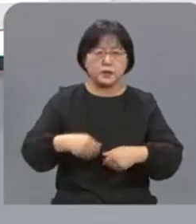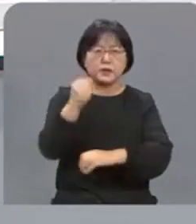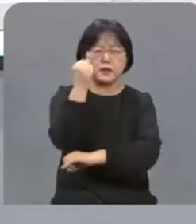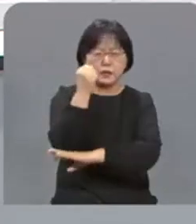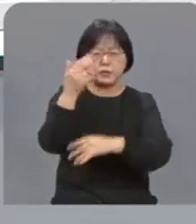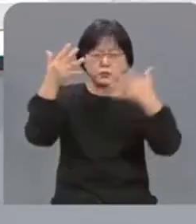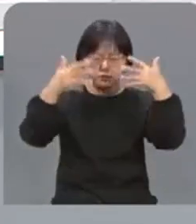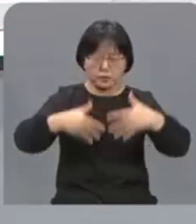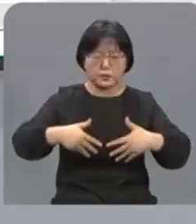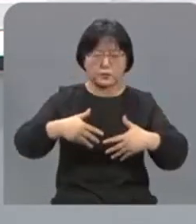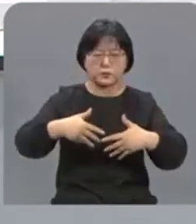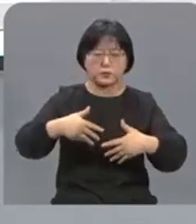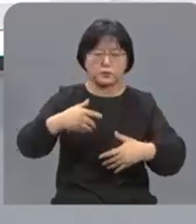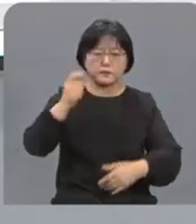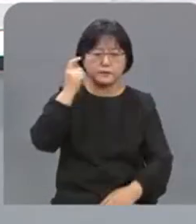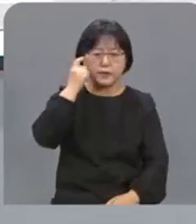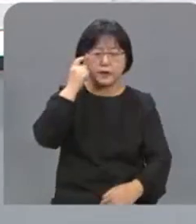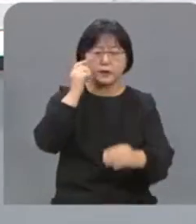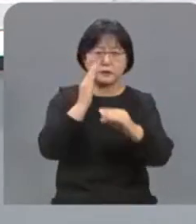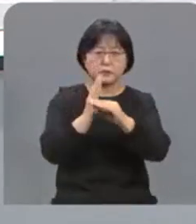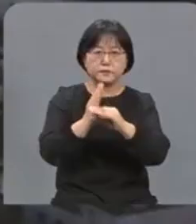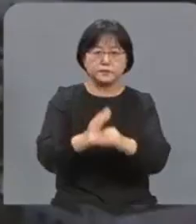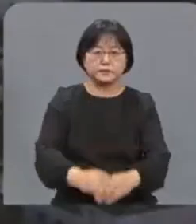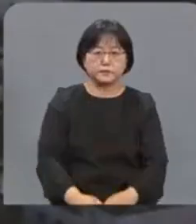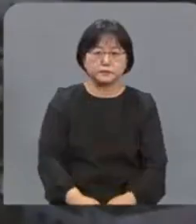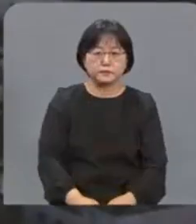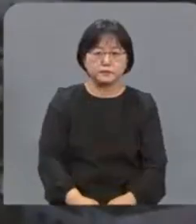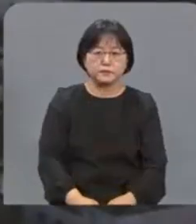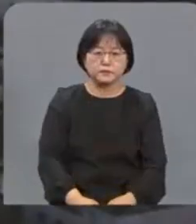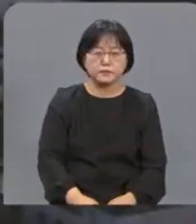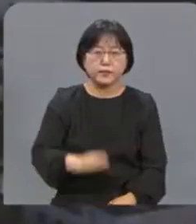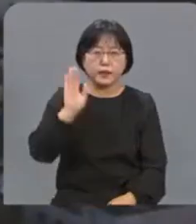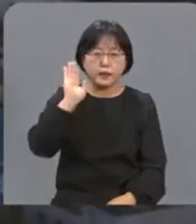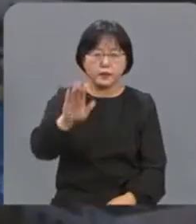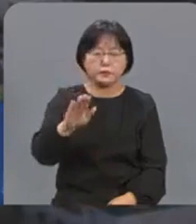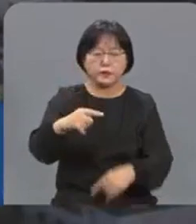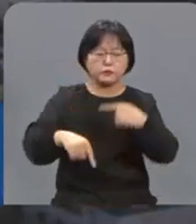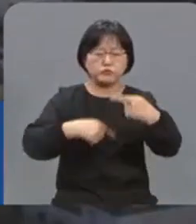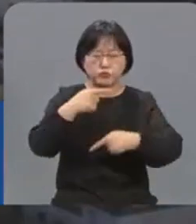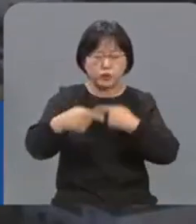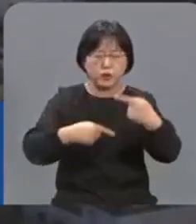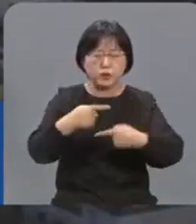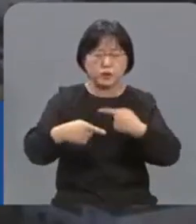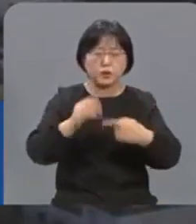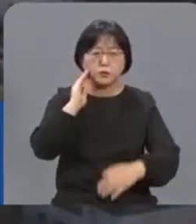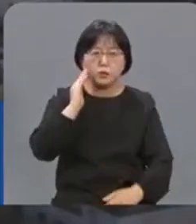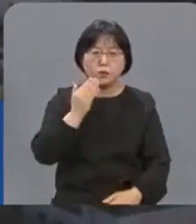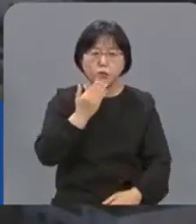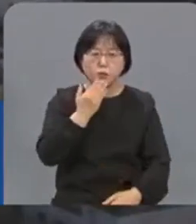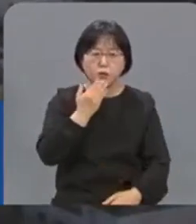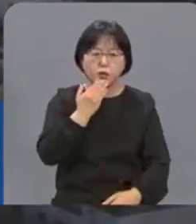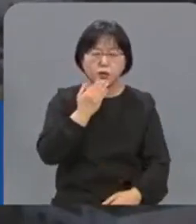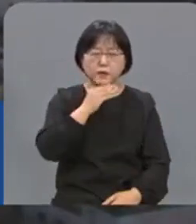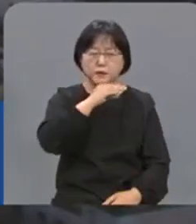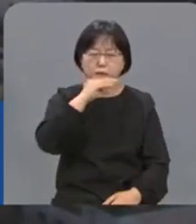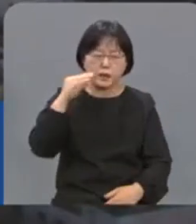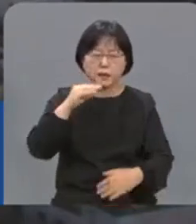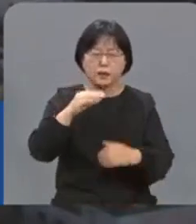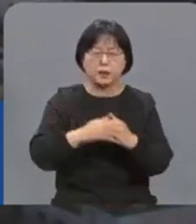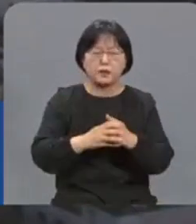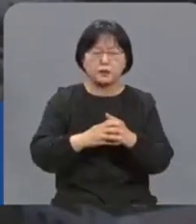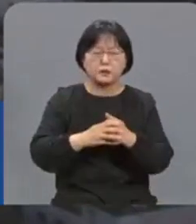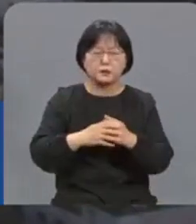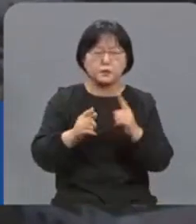기본적인 조건이어야 된다라고 생각을 하고 있습니다. 그러면 앞으로 이 수어가 그 농민분들에게 제대로 된